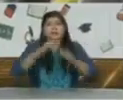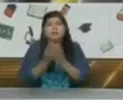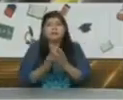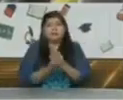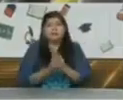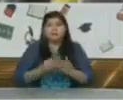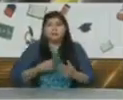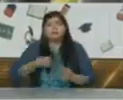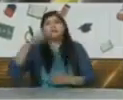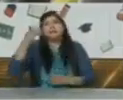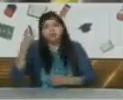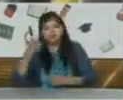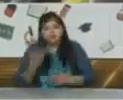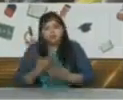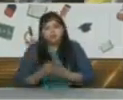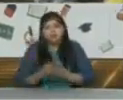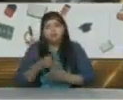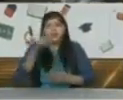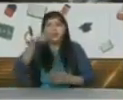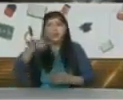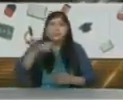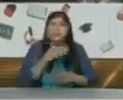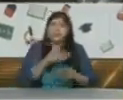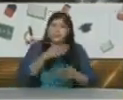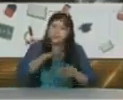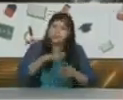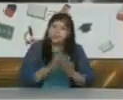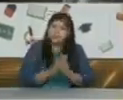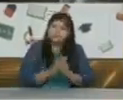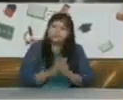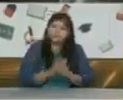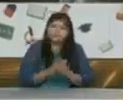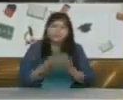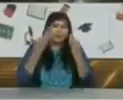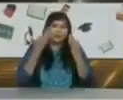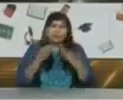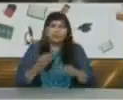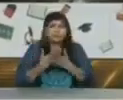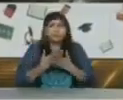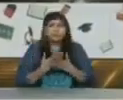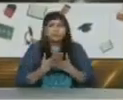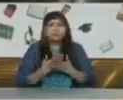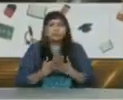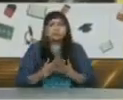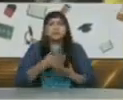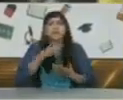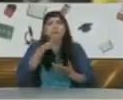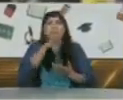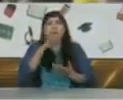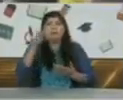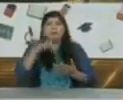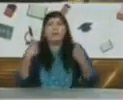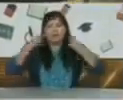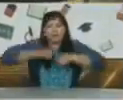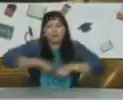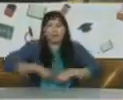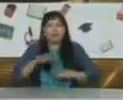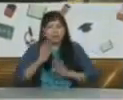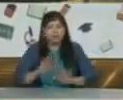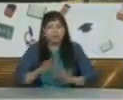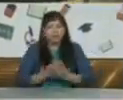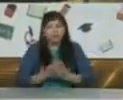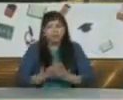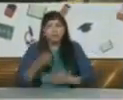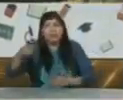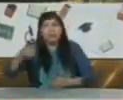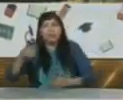मान लीजिए आपके पास बहुत ही बढ़िया 5-6 शर्ट है,